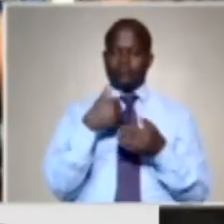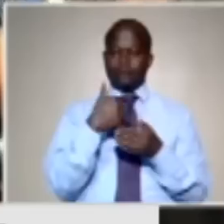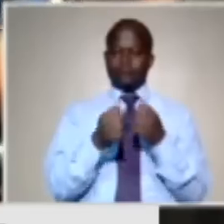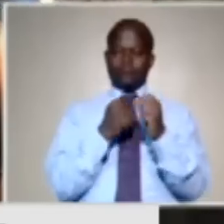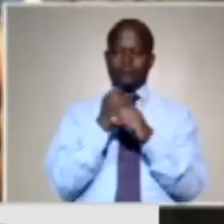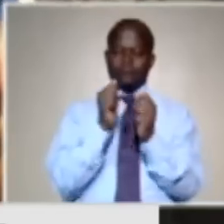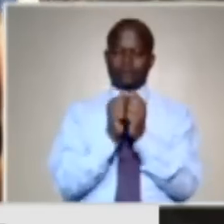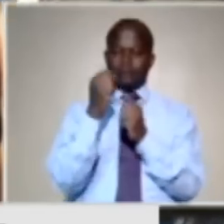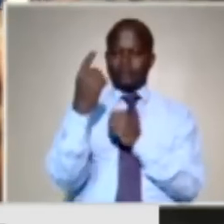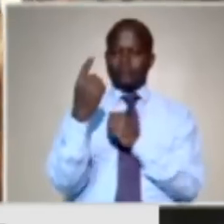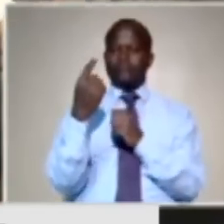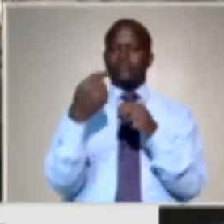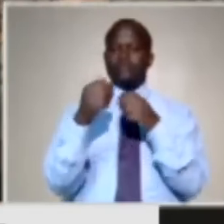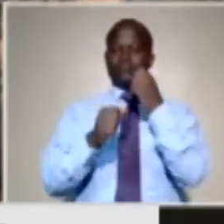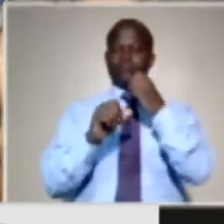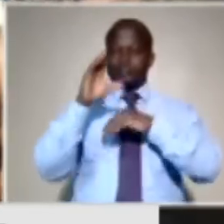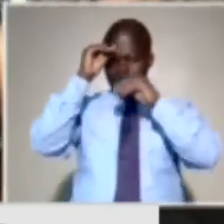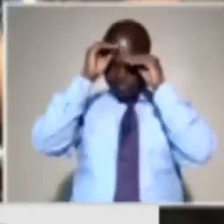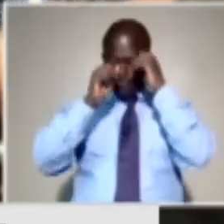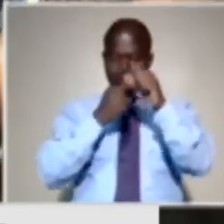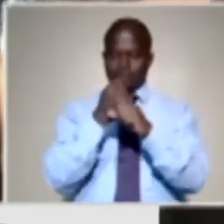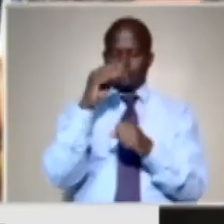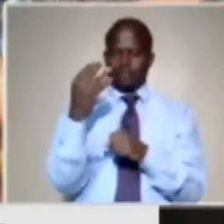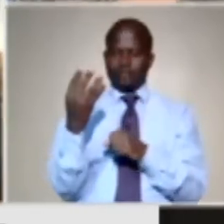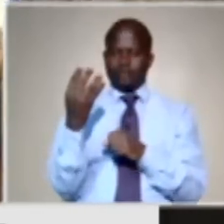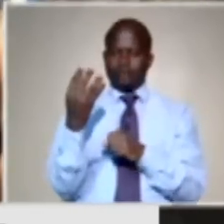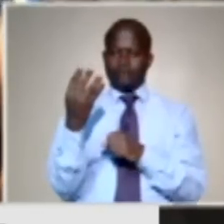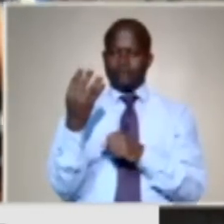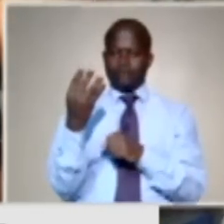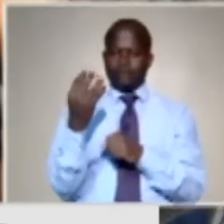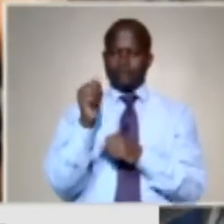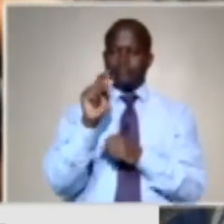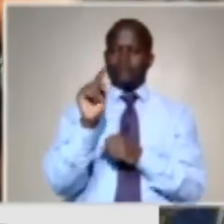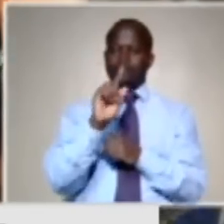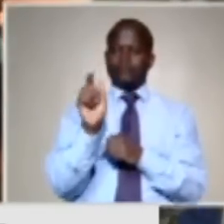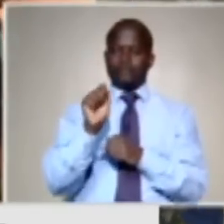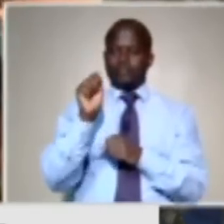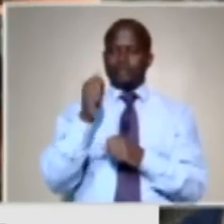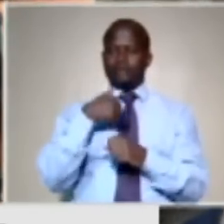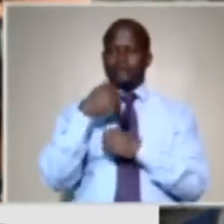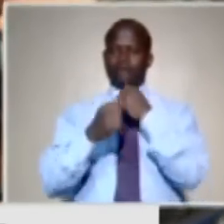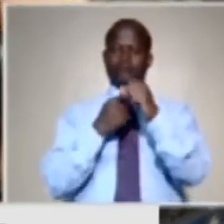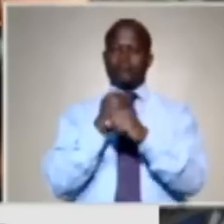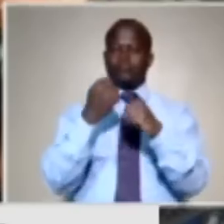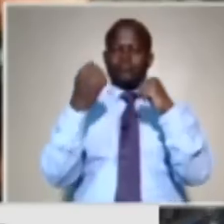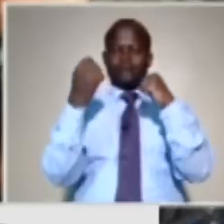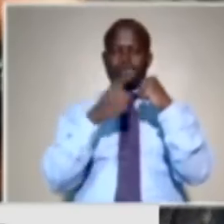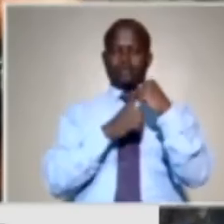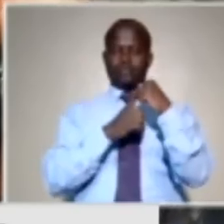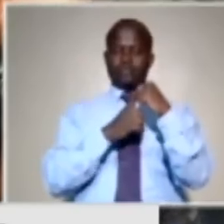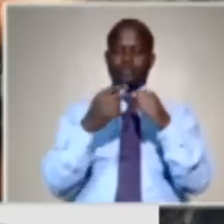imyaka 11 yari ari kwiga mu wa kane akeza jove yari afite 6